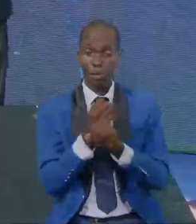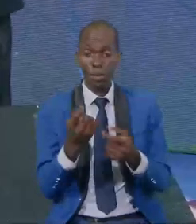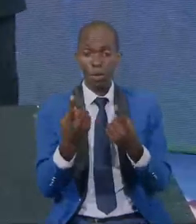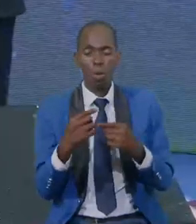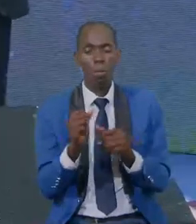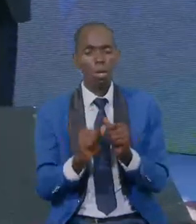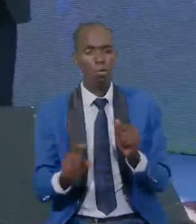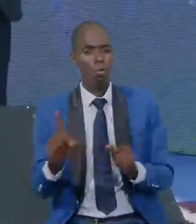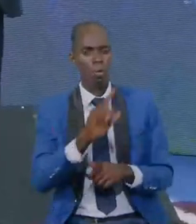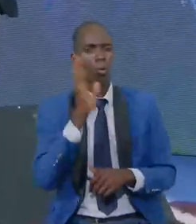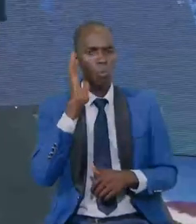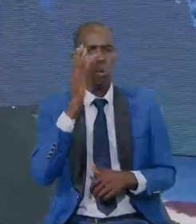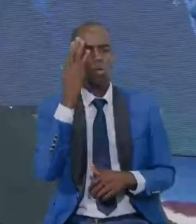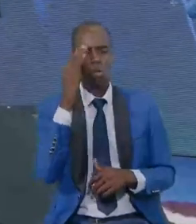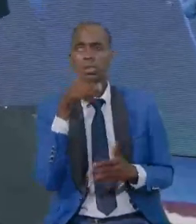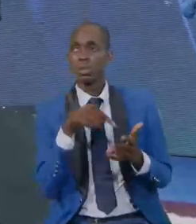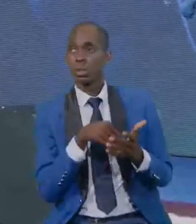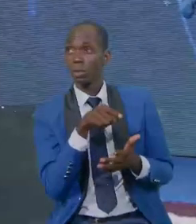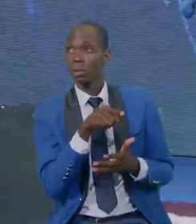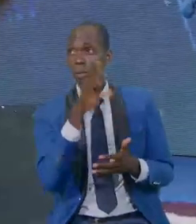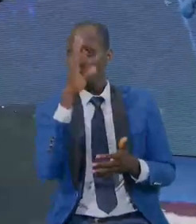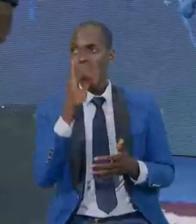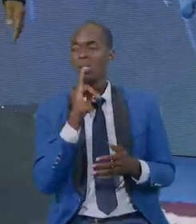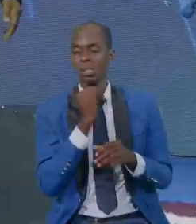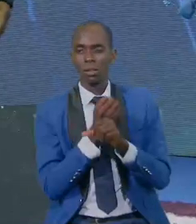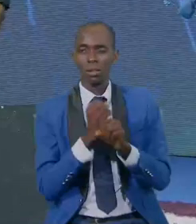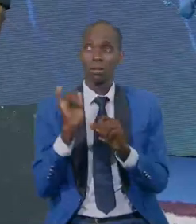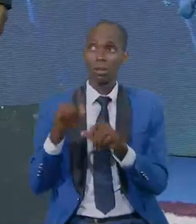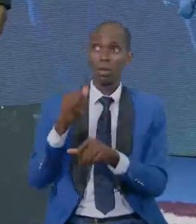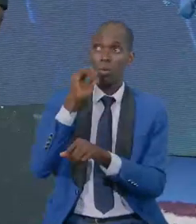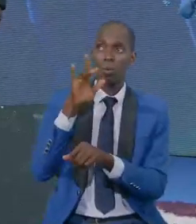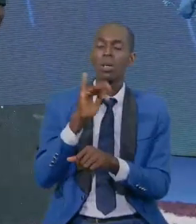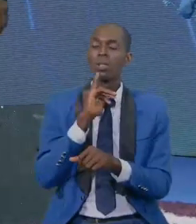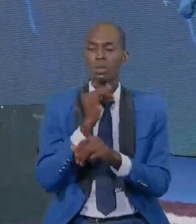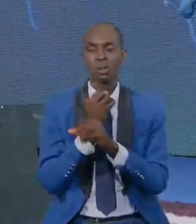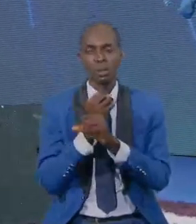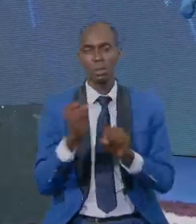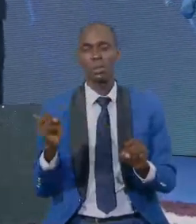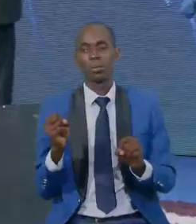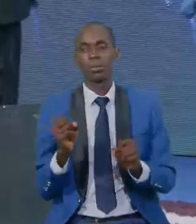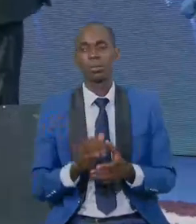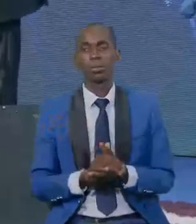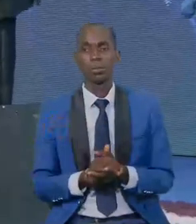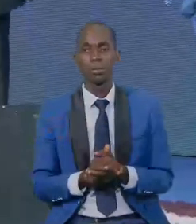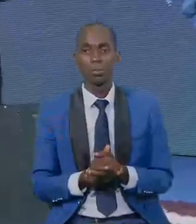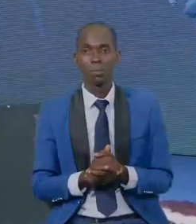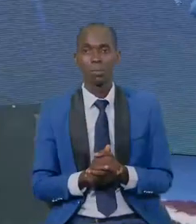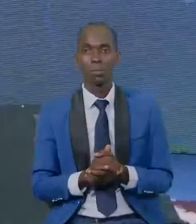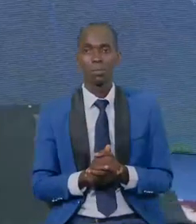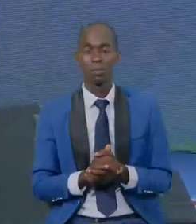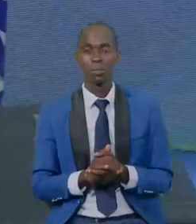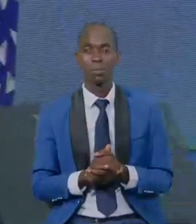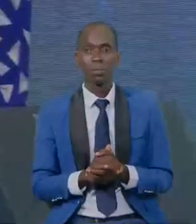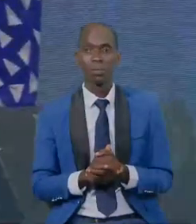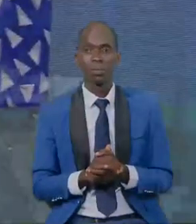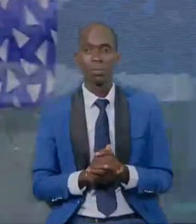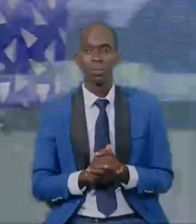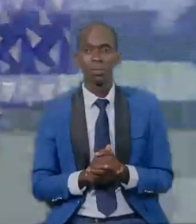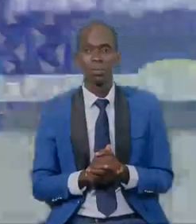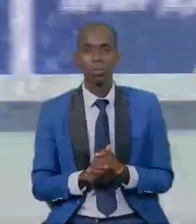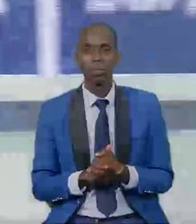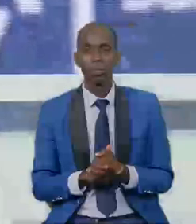know that this man is saved, that woman is saved. Où que vous soyez, dès que vous êtes sauvé, tout le monde saura que